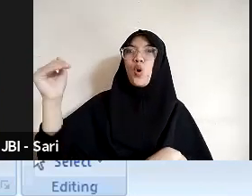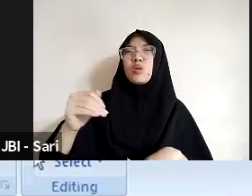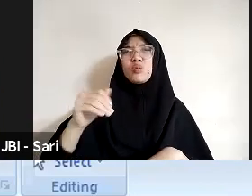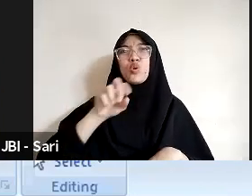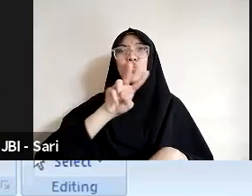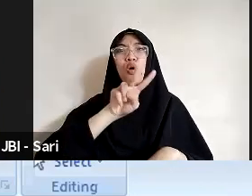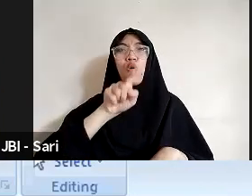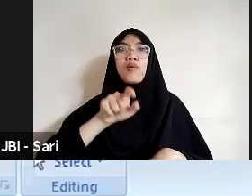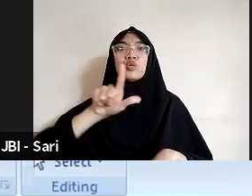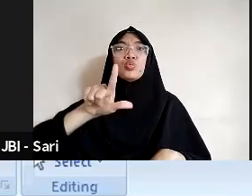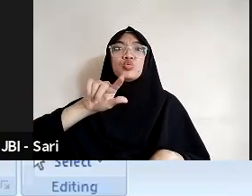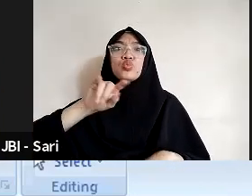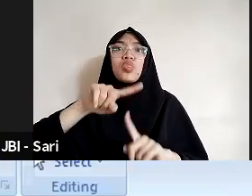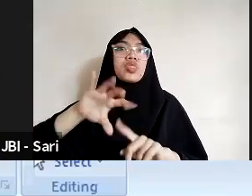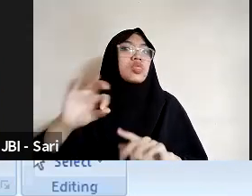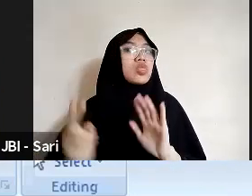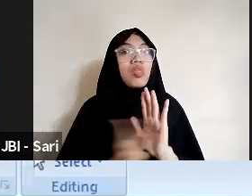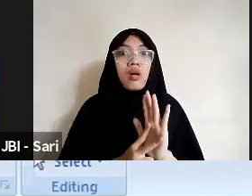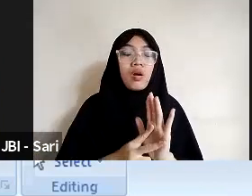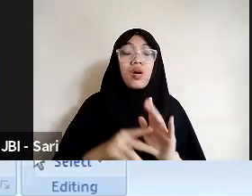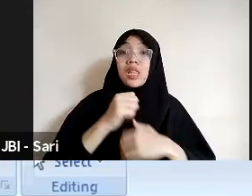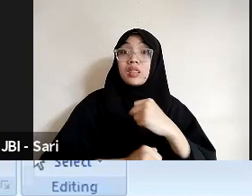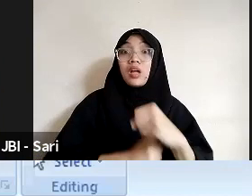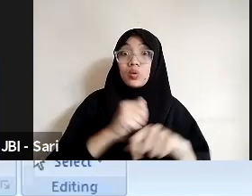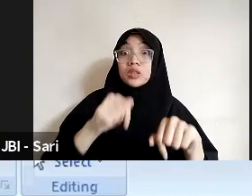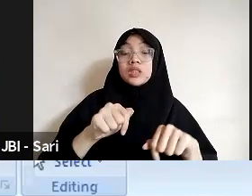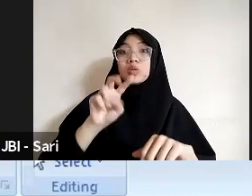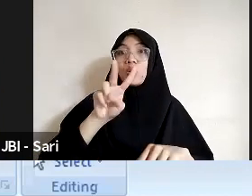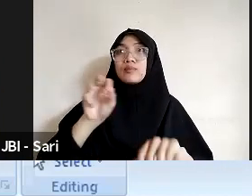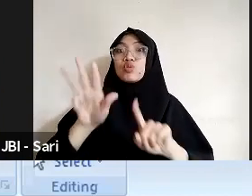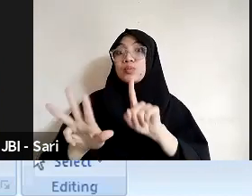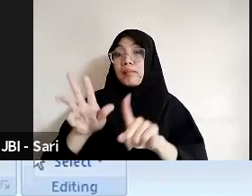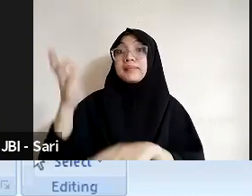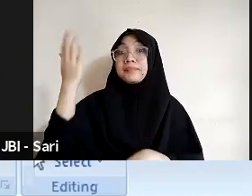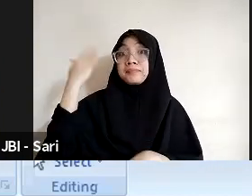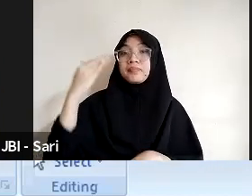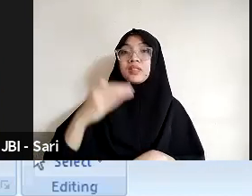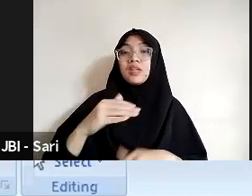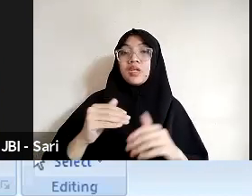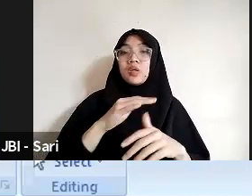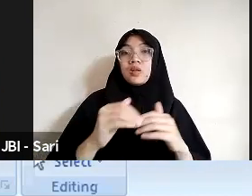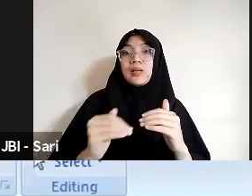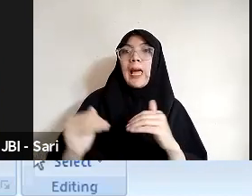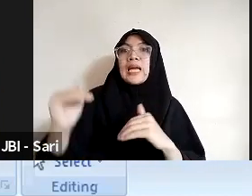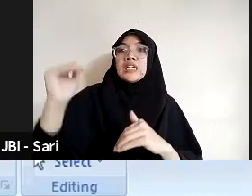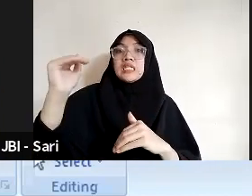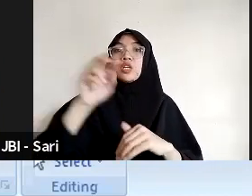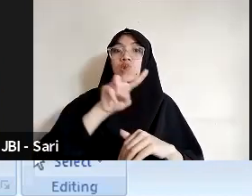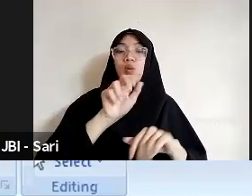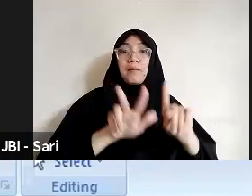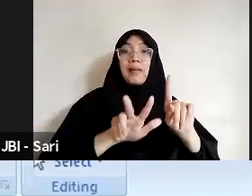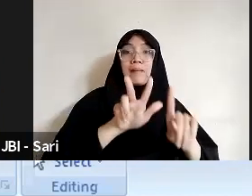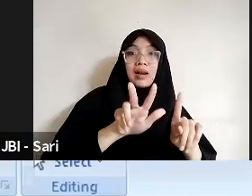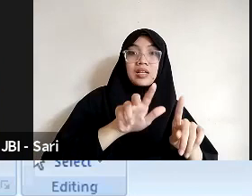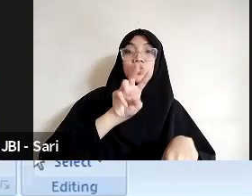ton pada tahun ini, tahun 2019 pada saat itu, atau naik dari realisasi 2018 sebesar 2,5